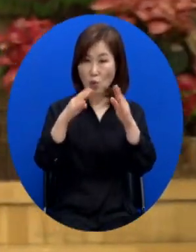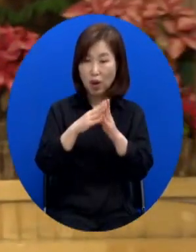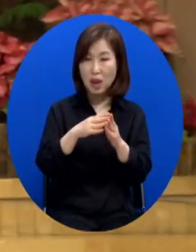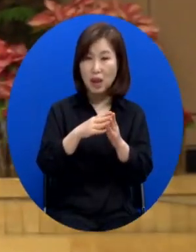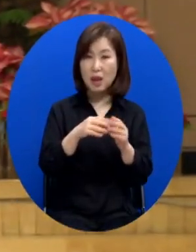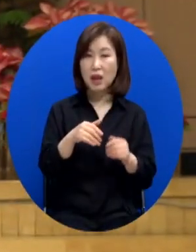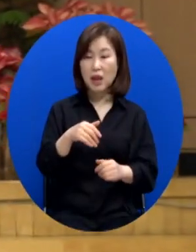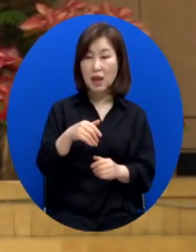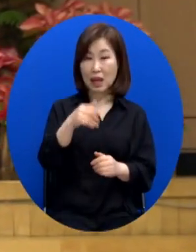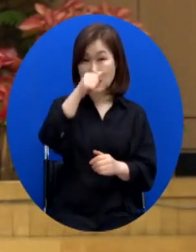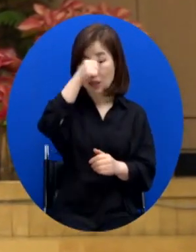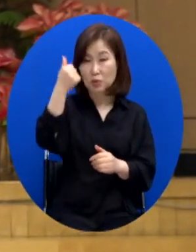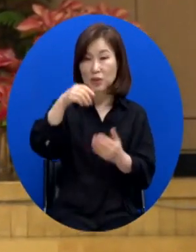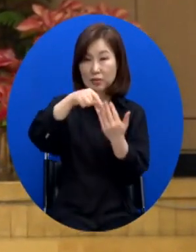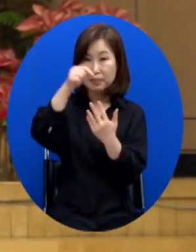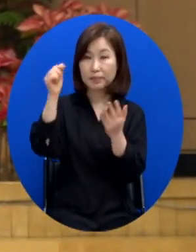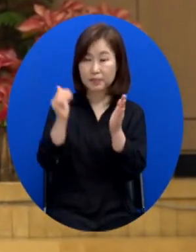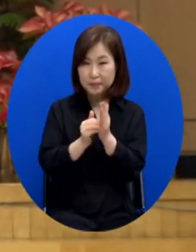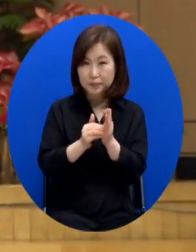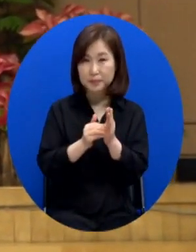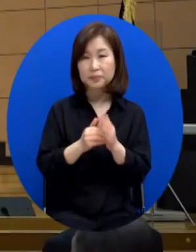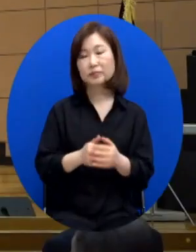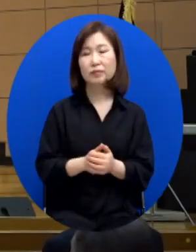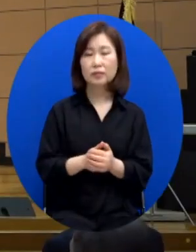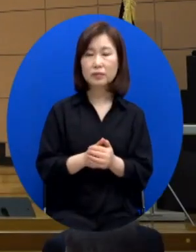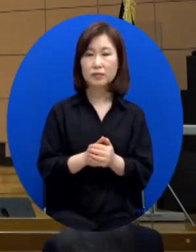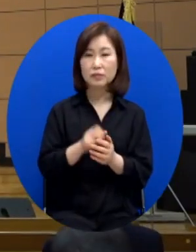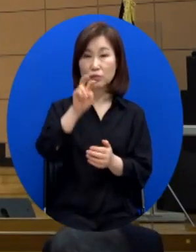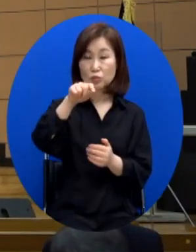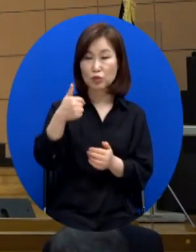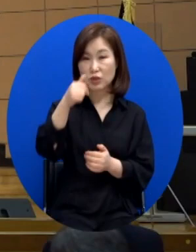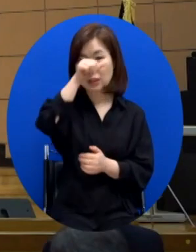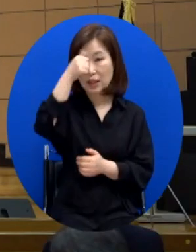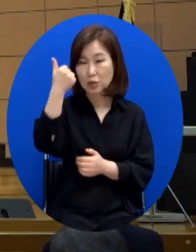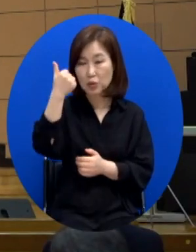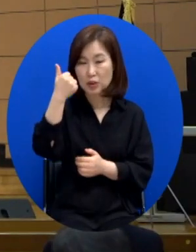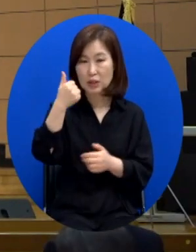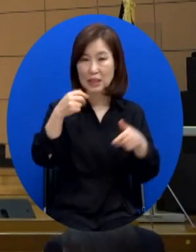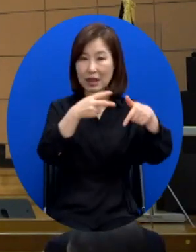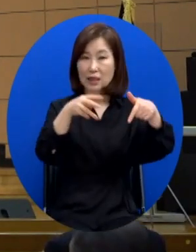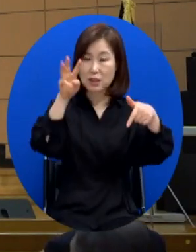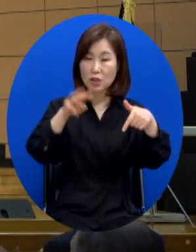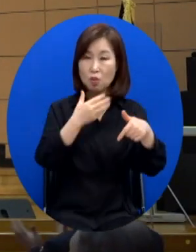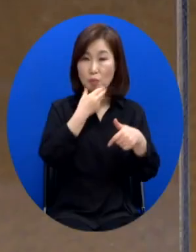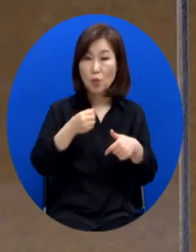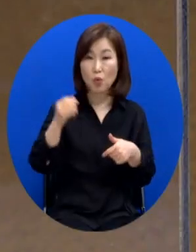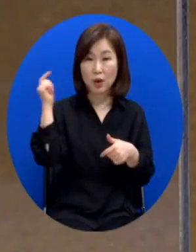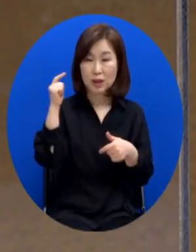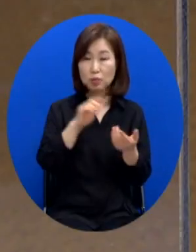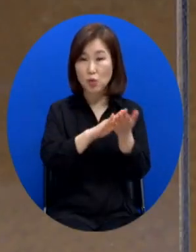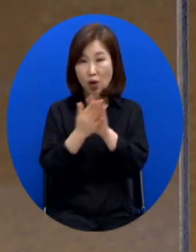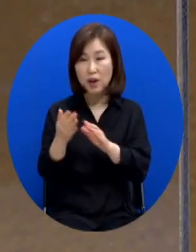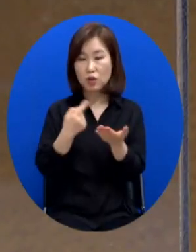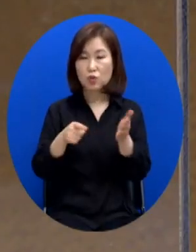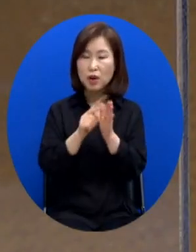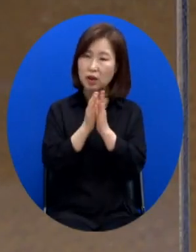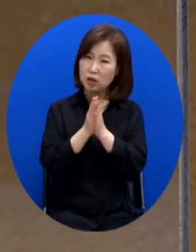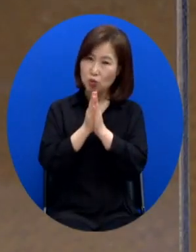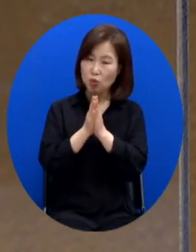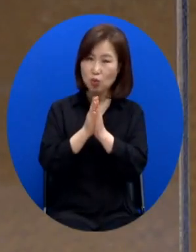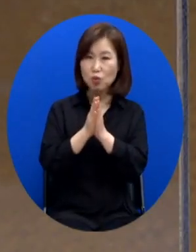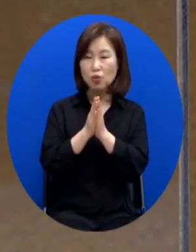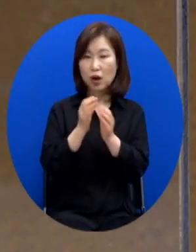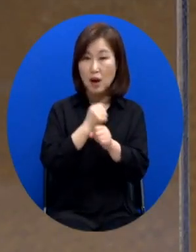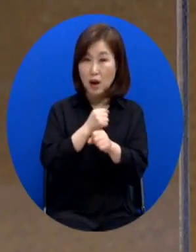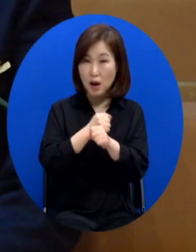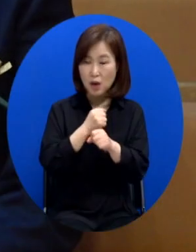총회장으로 선출했습니다. 취임 인사를 전한 문세득 장로는 인천시 복음화를 위해 기도로 무장하고 어려운 시국을